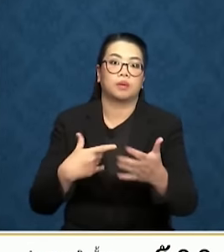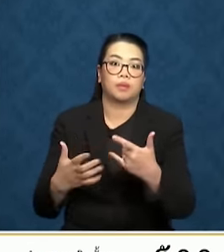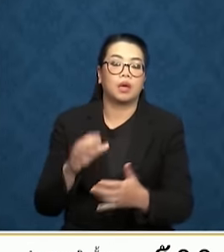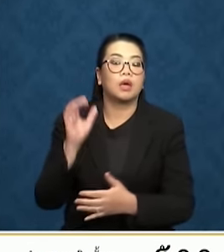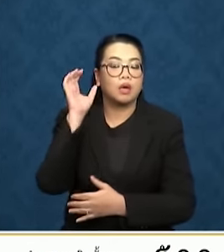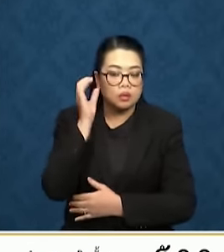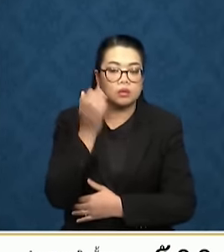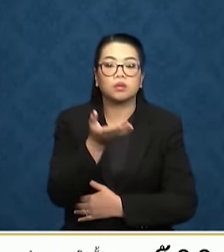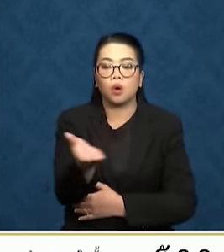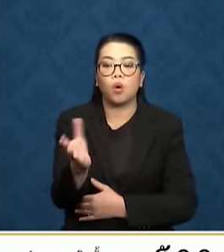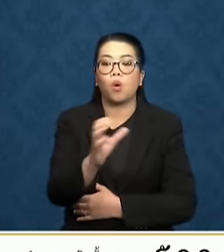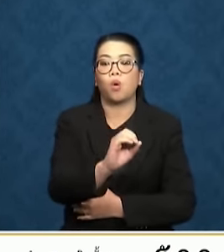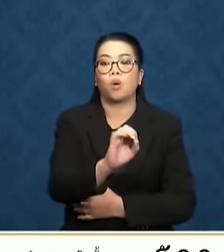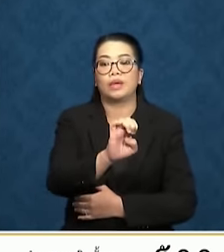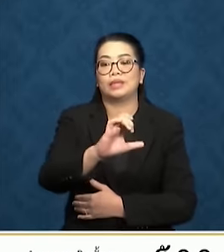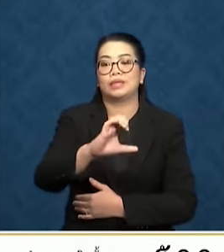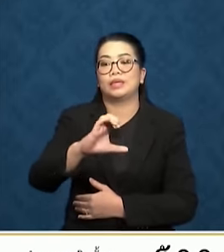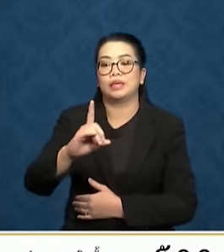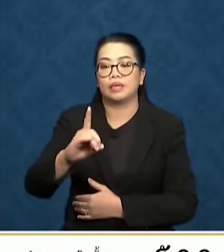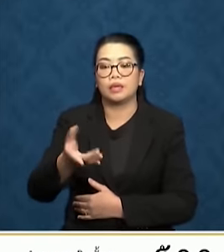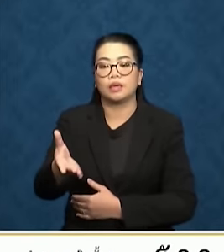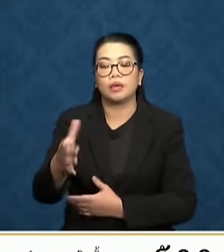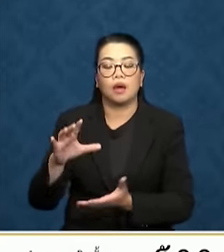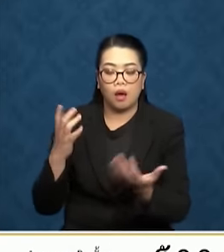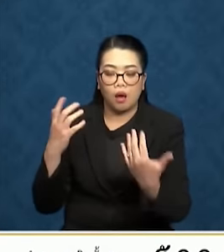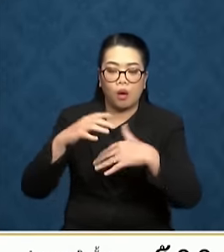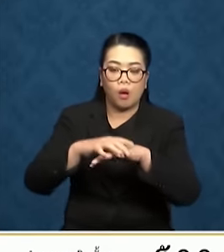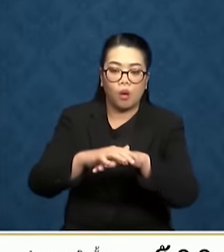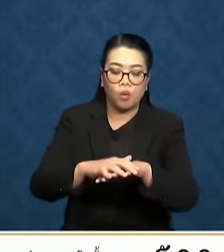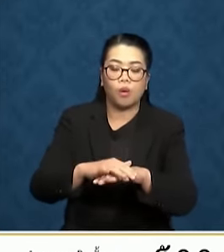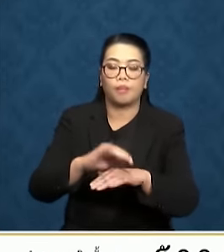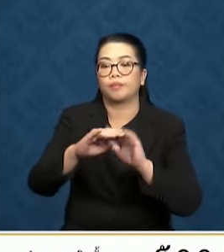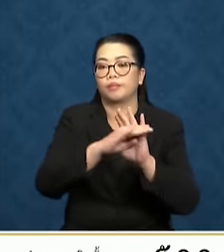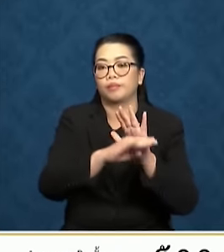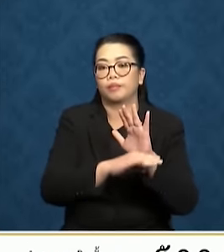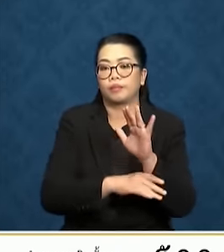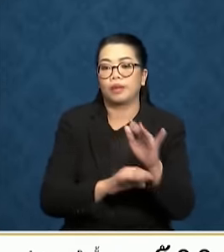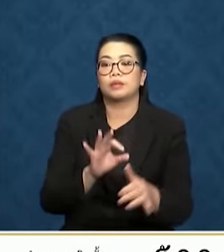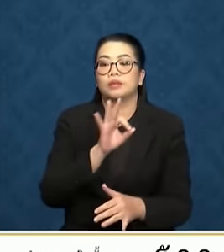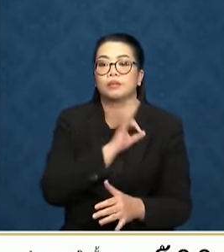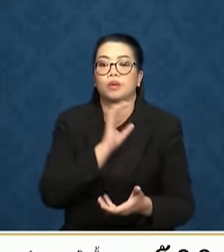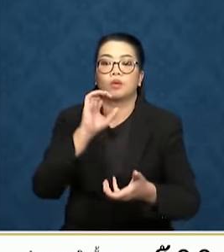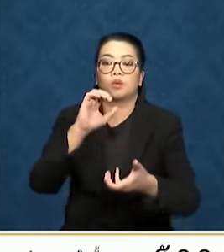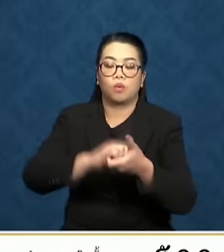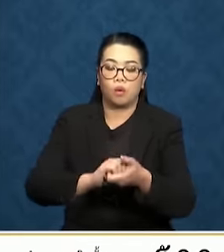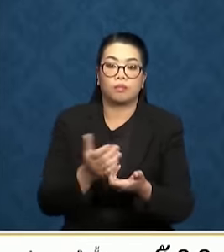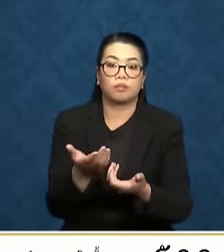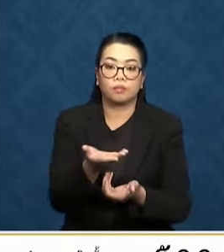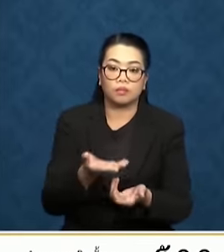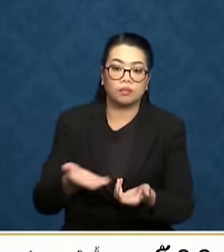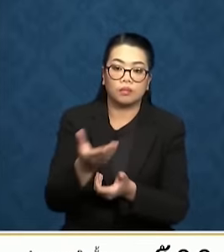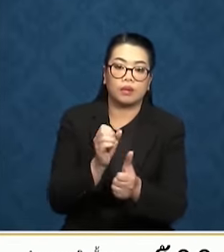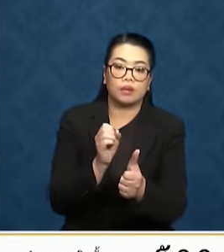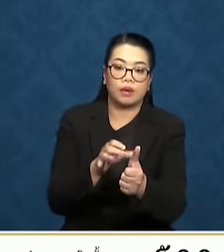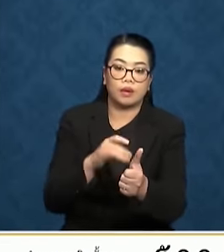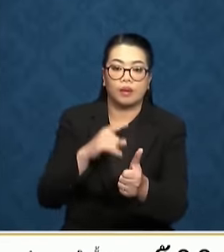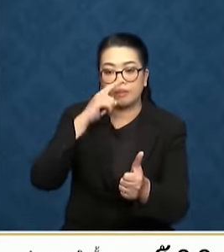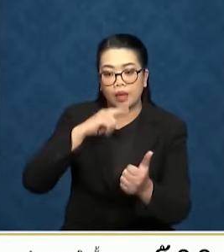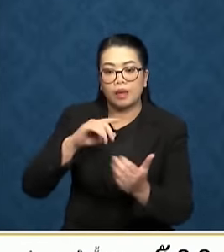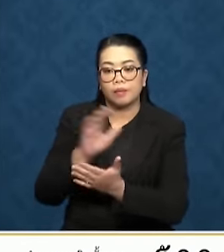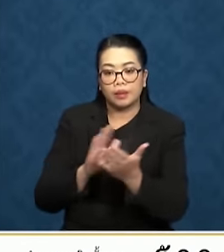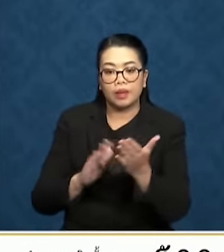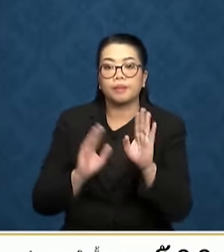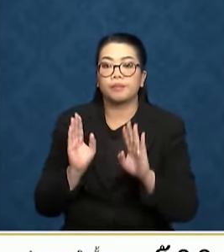oecdที่ท่านกำลังจะจะเข้าร่วมเป็นกระบวนการที่เป็นสมาชิกนั่นแหละว่าเขาแนะนำประเทศไทยยังไง